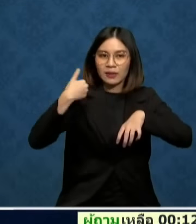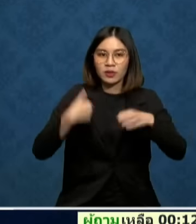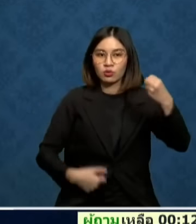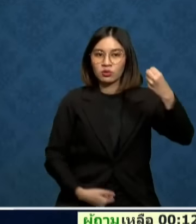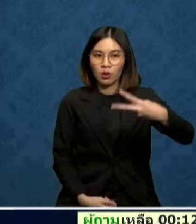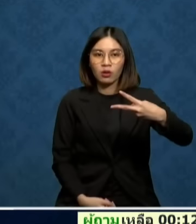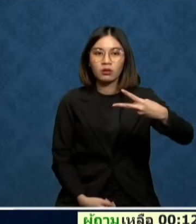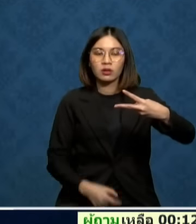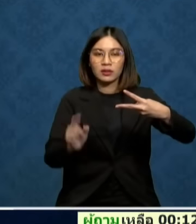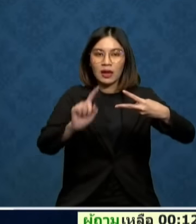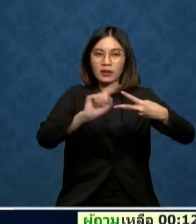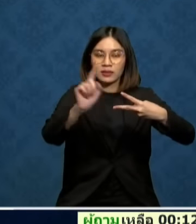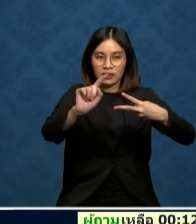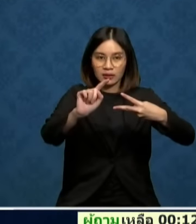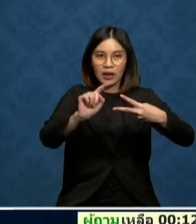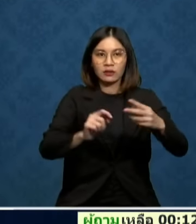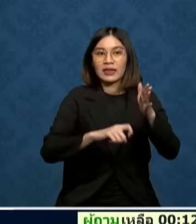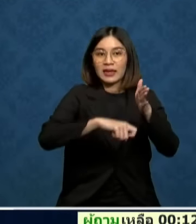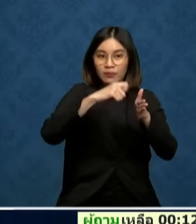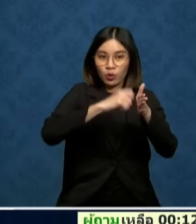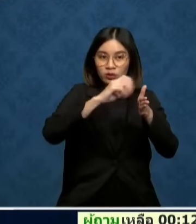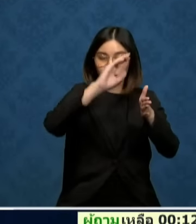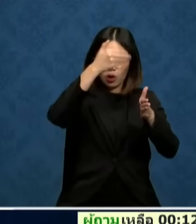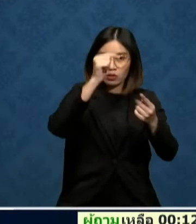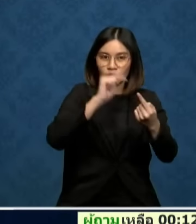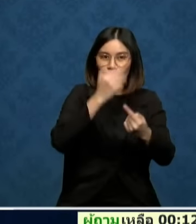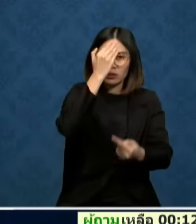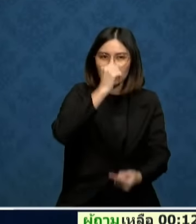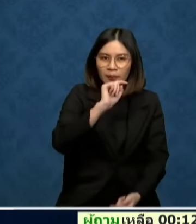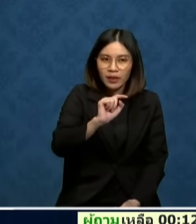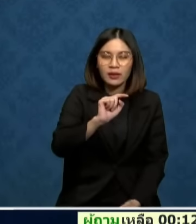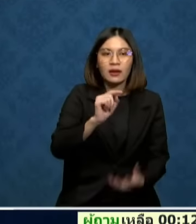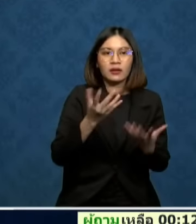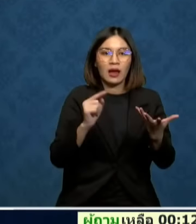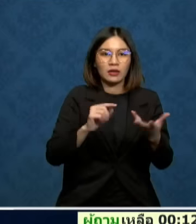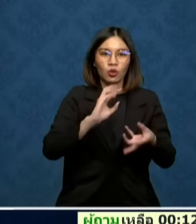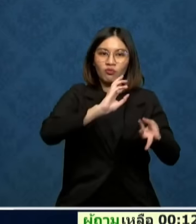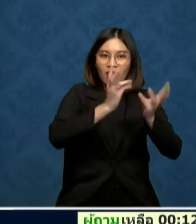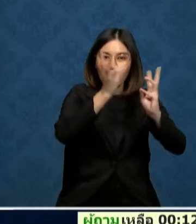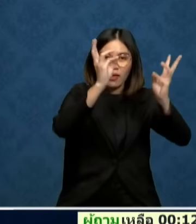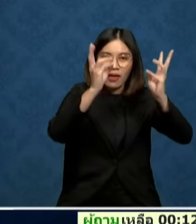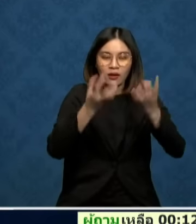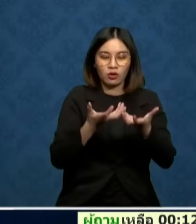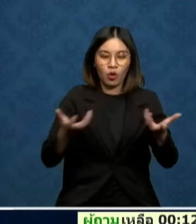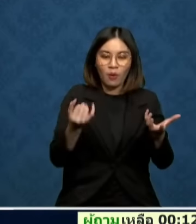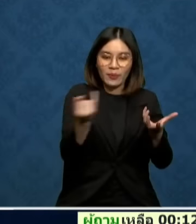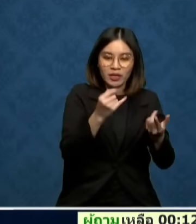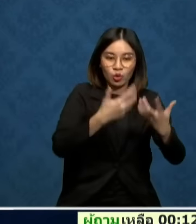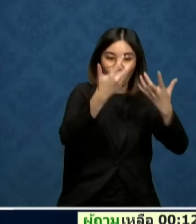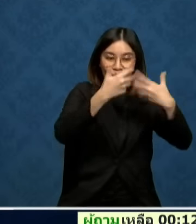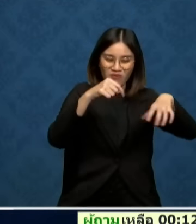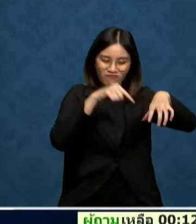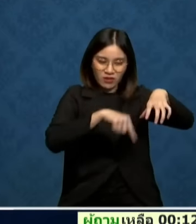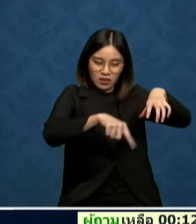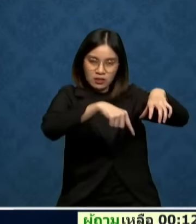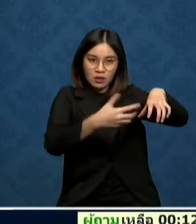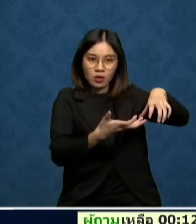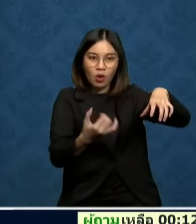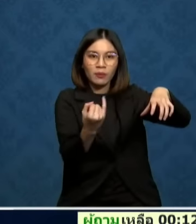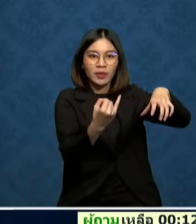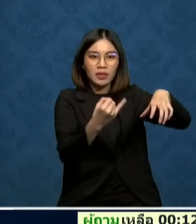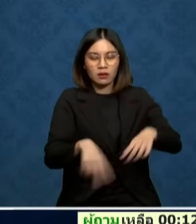ด้วยกันนะคะคือการจัดการต้นเหตุของการเกิดมลพิษก็คือของเสียที่อยู่ในโกดังทั้งหมดนะคะแล้